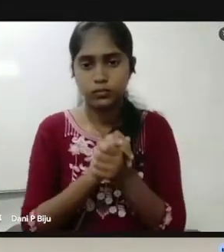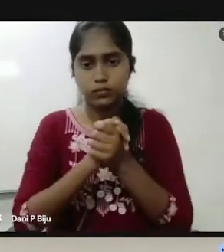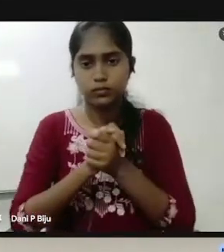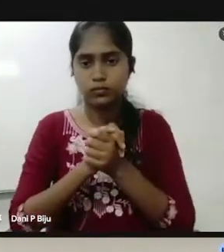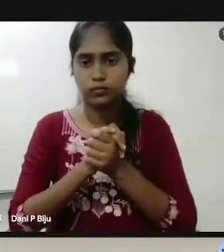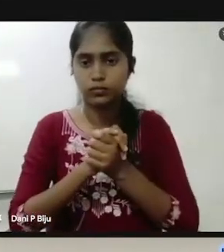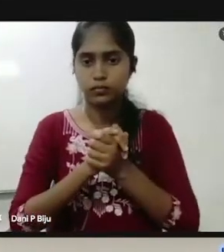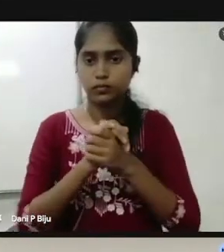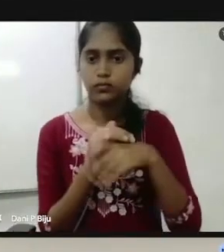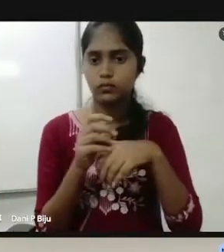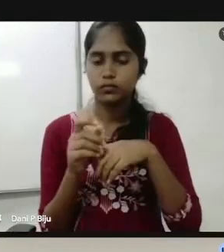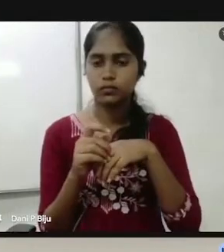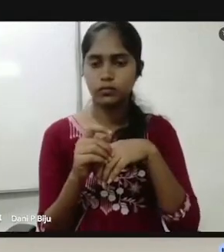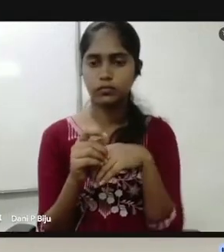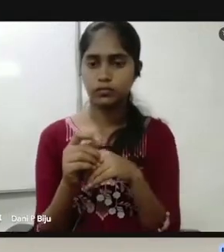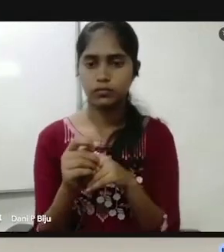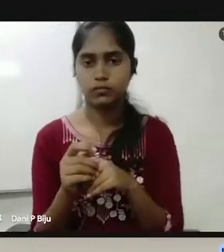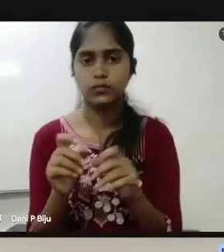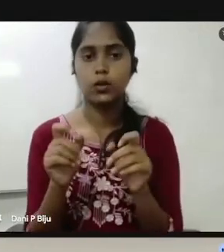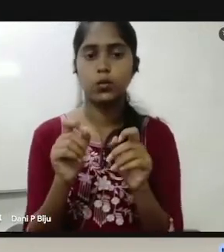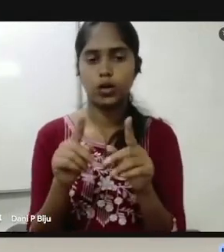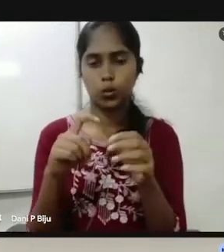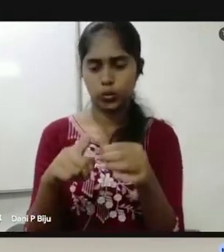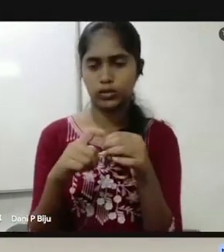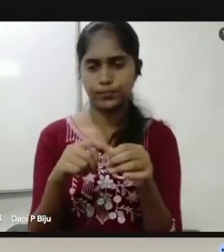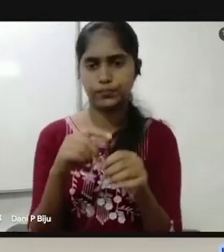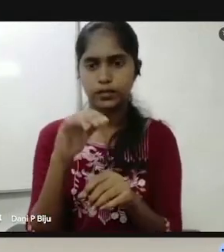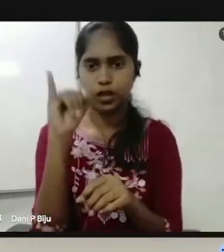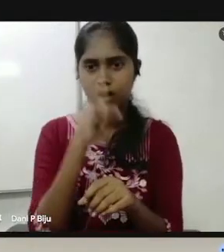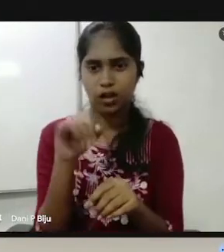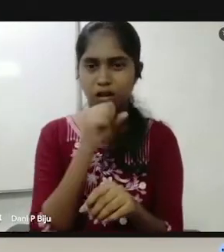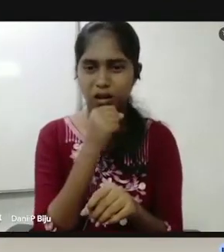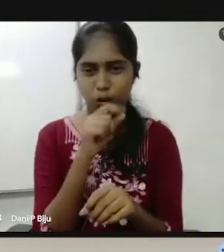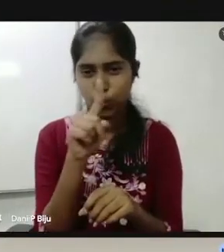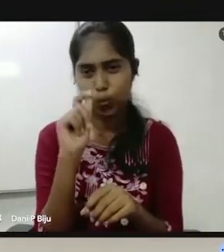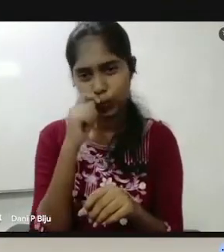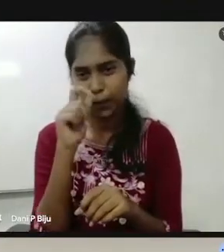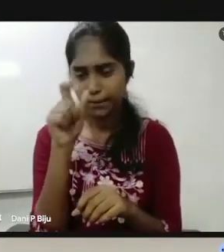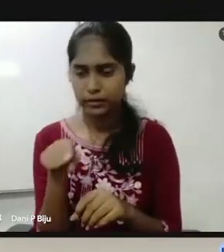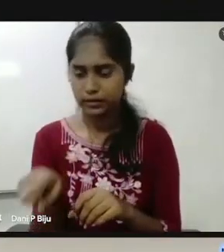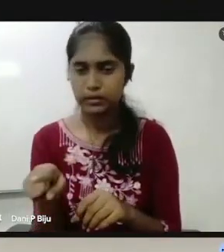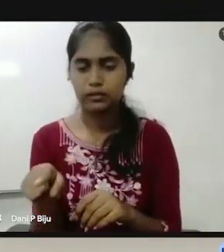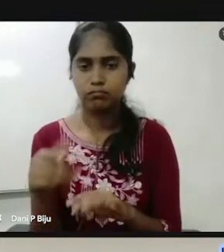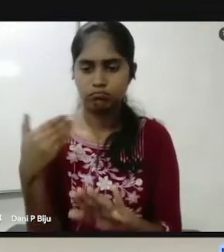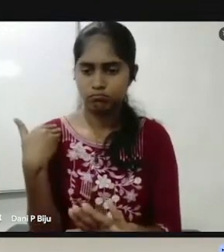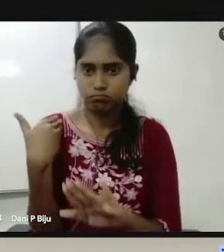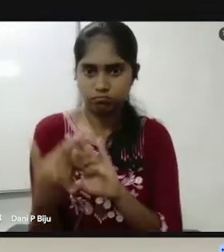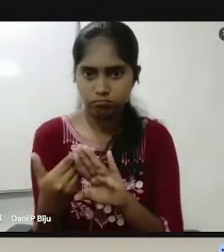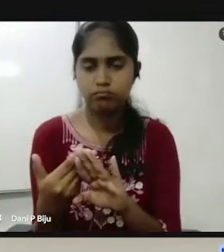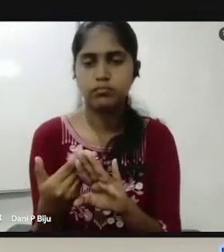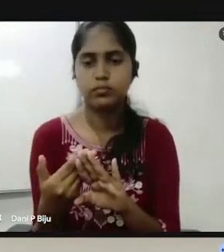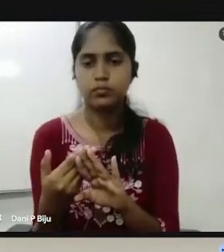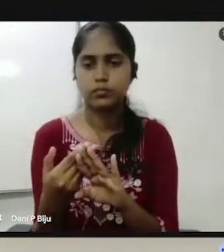ഓക്കെ, ചോദ്യം. 6-year-old boy is already taking speech therapy for 2.3 years. Later it was found out that